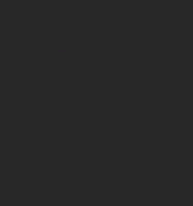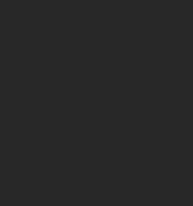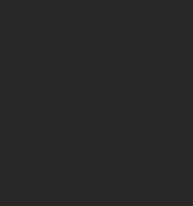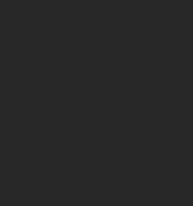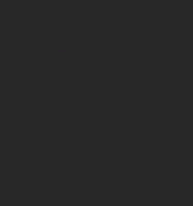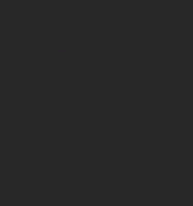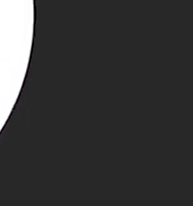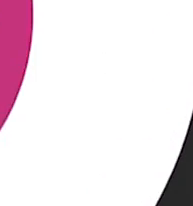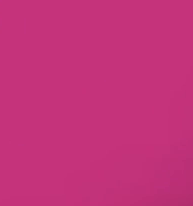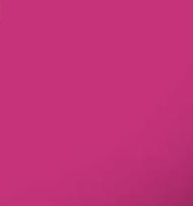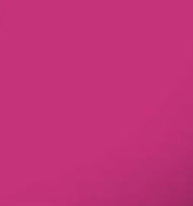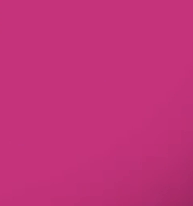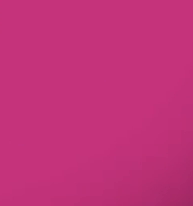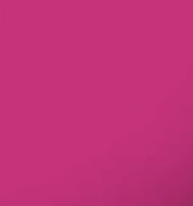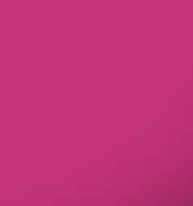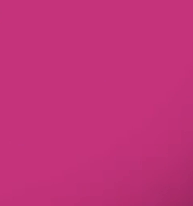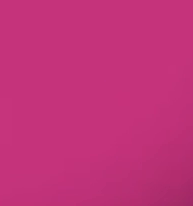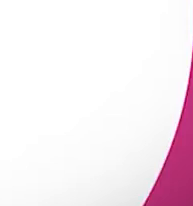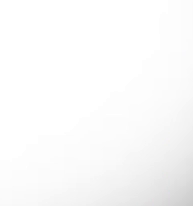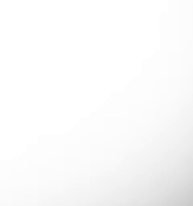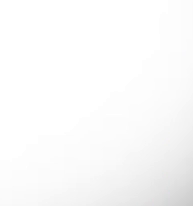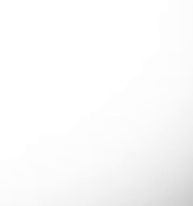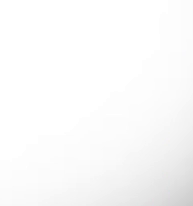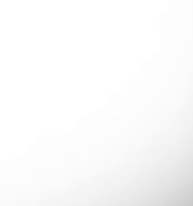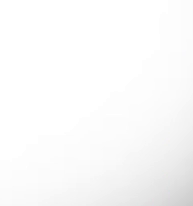Re, viss ēters ir te!